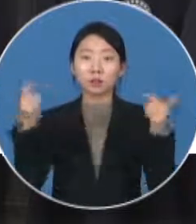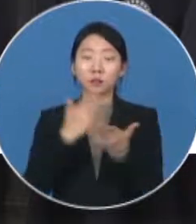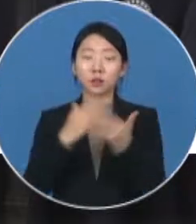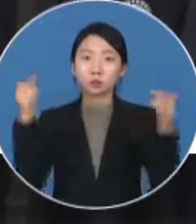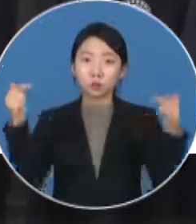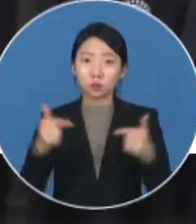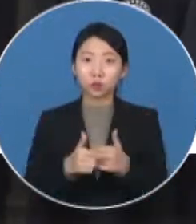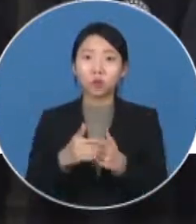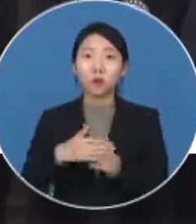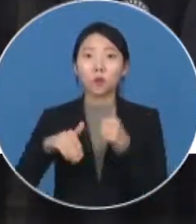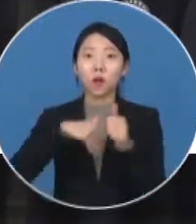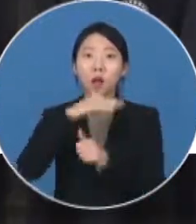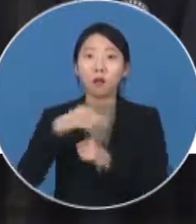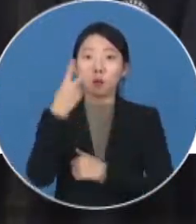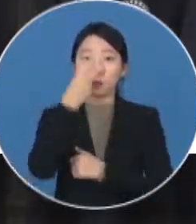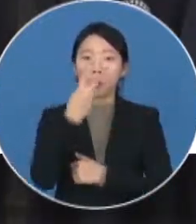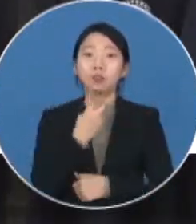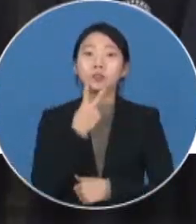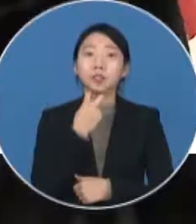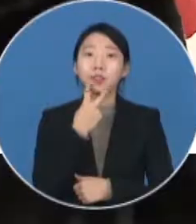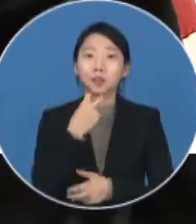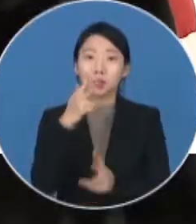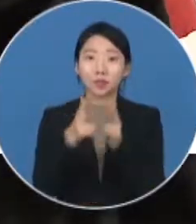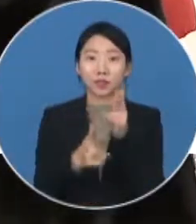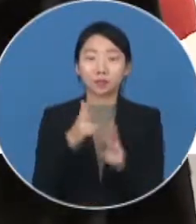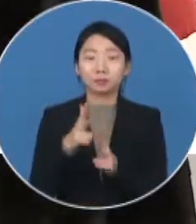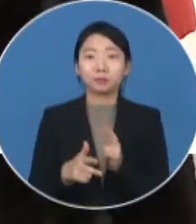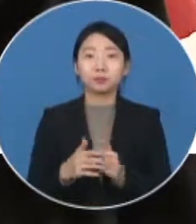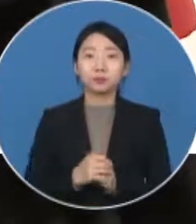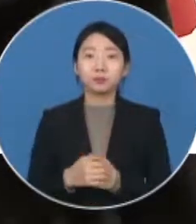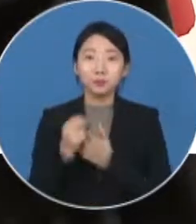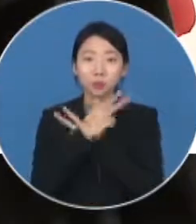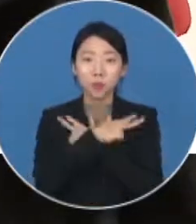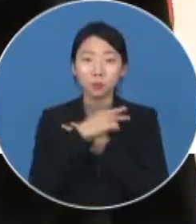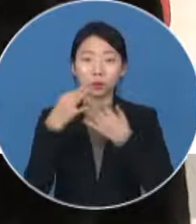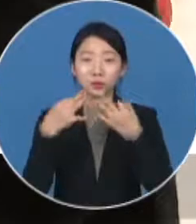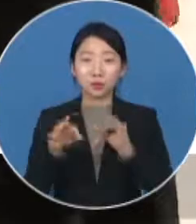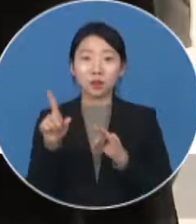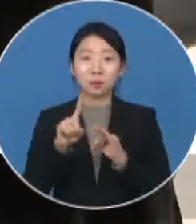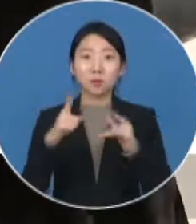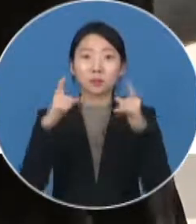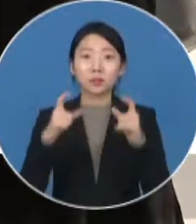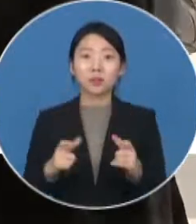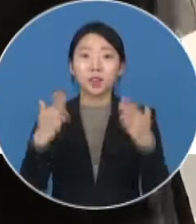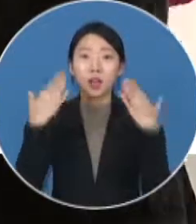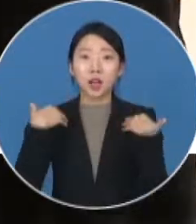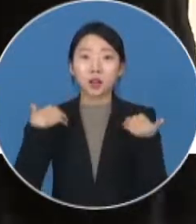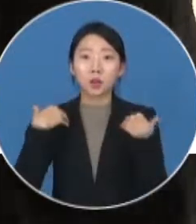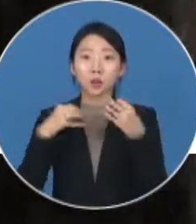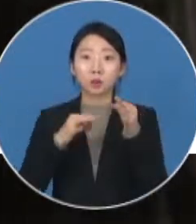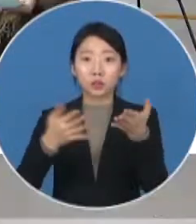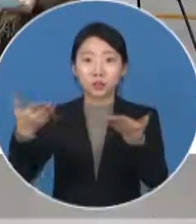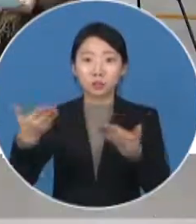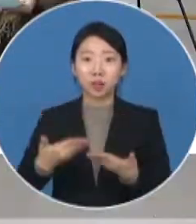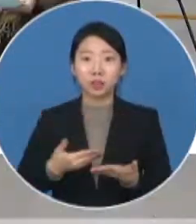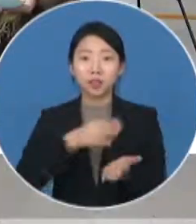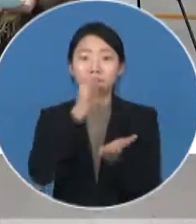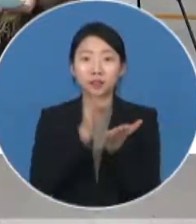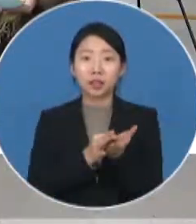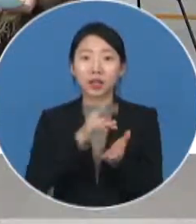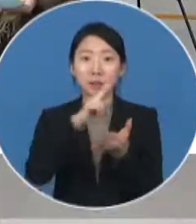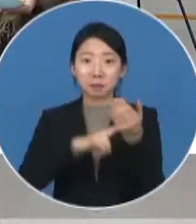보호를 실천할 수 있는 일석이조의 사업입니다. 교복은행은 관내 학교로부터 기증받은 교복을 저렴한